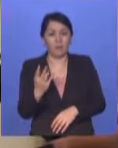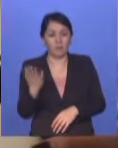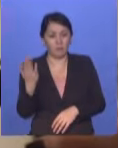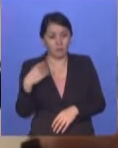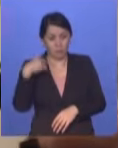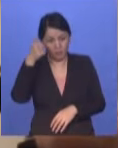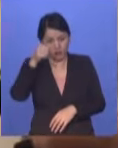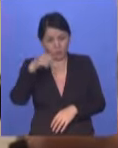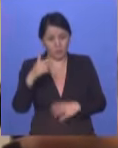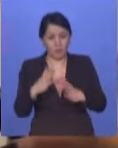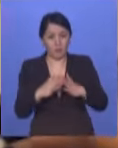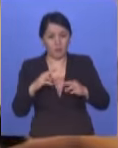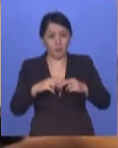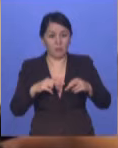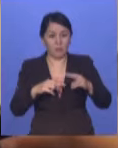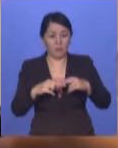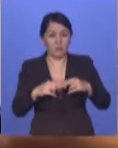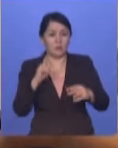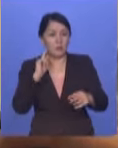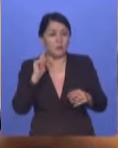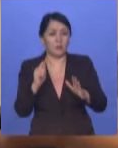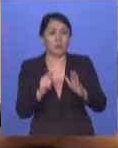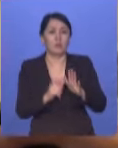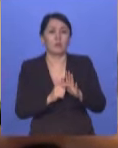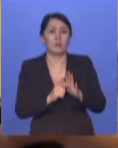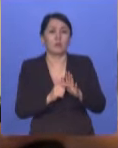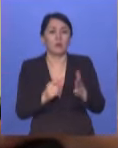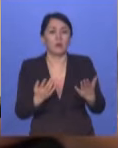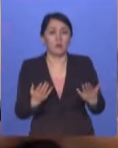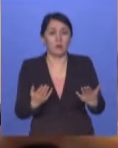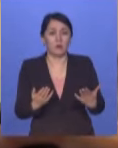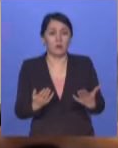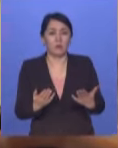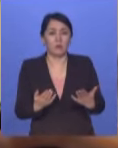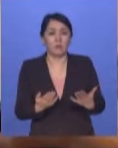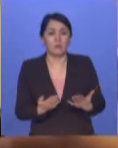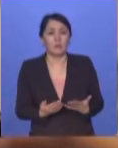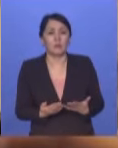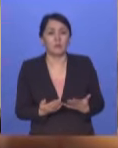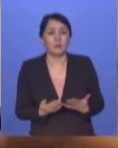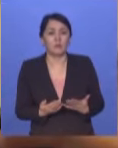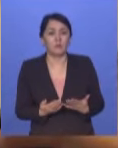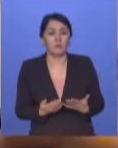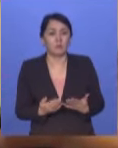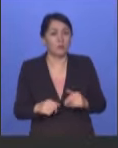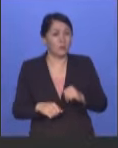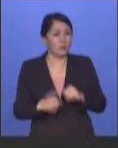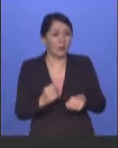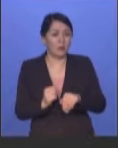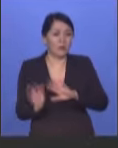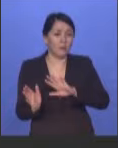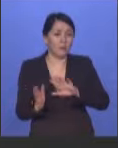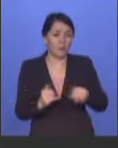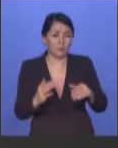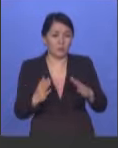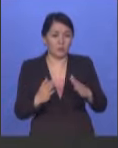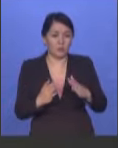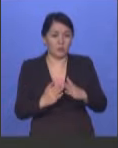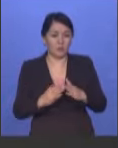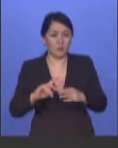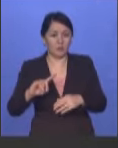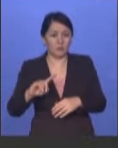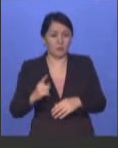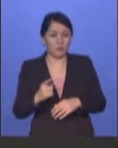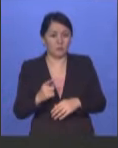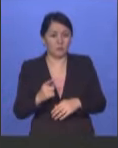году. Зиму озимовали, и он стал негодным. В дом в первую очередь